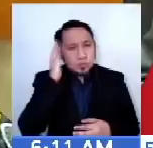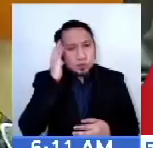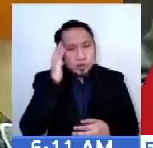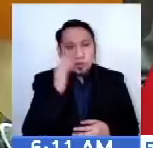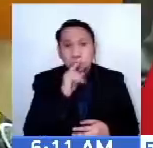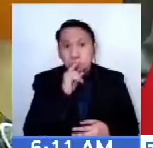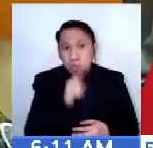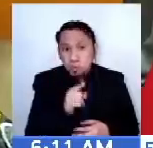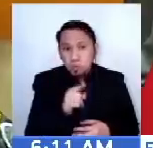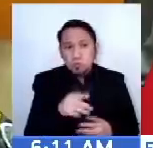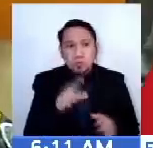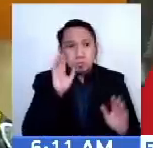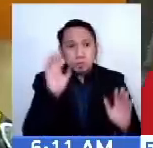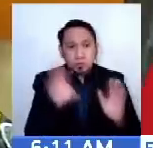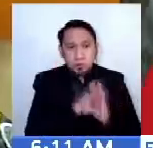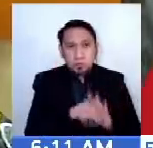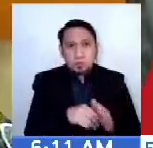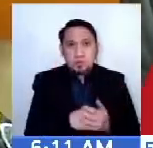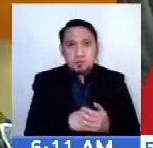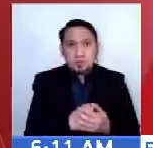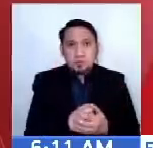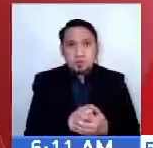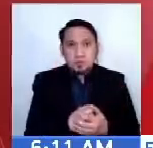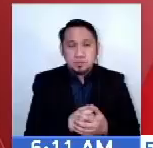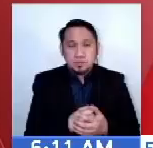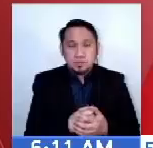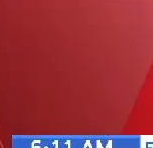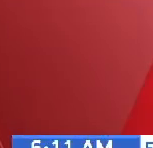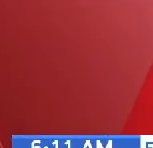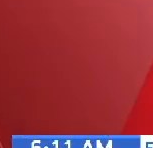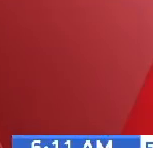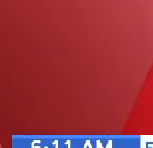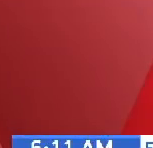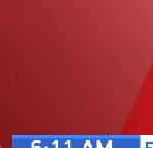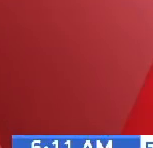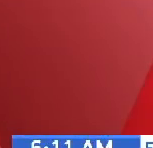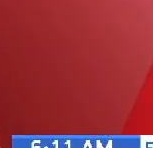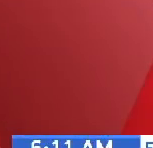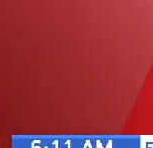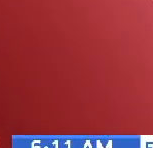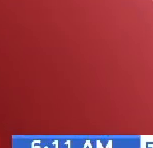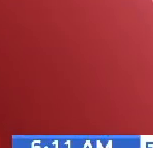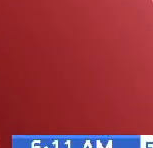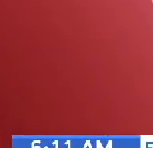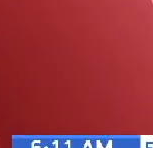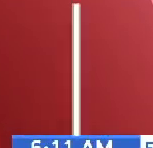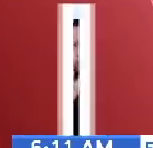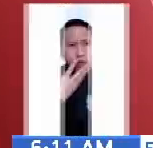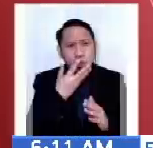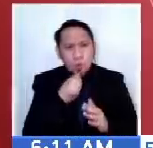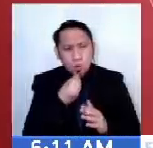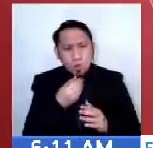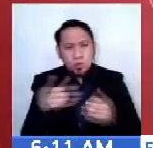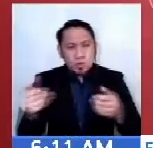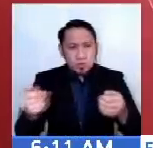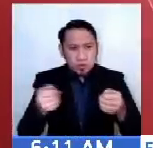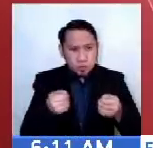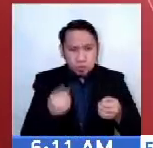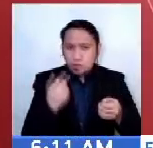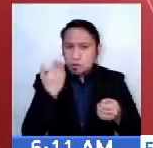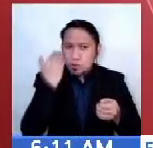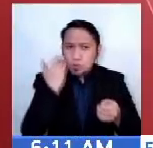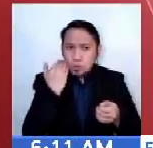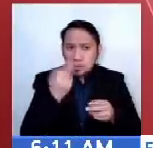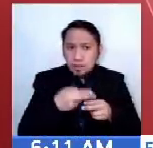ang larawan. Nanawagan naman ang ating embahada sa New Zealand sa sino mang makakakuha ng balotang kulang ang nakalistang